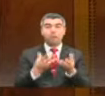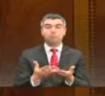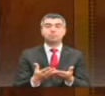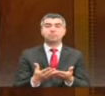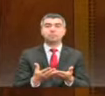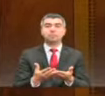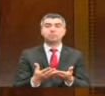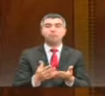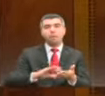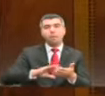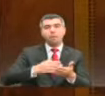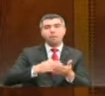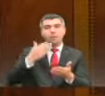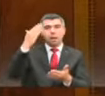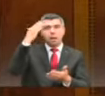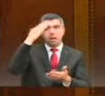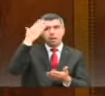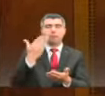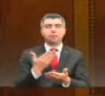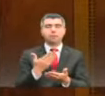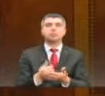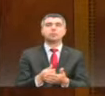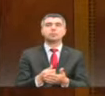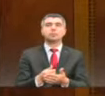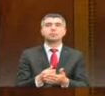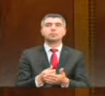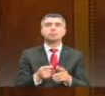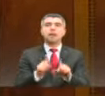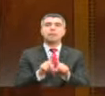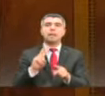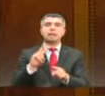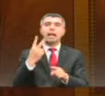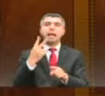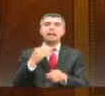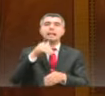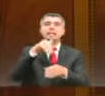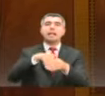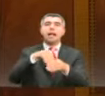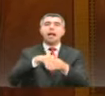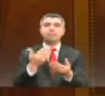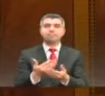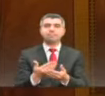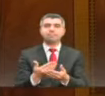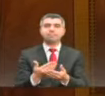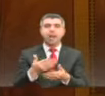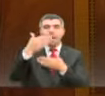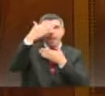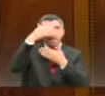التي تتميز بتنظيم ثاني انتخابات تشريعية